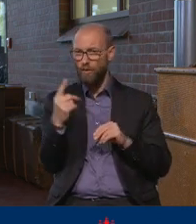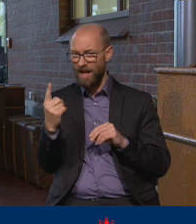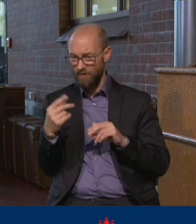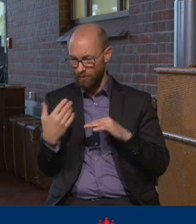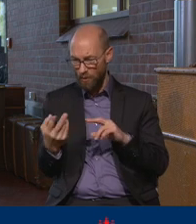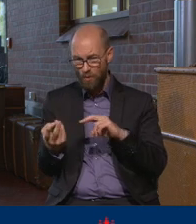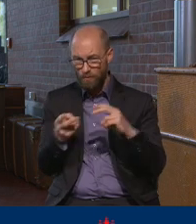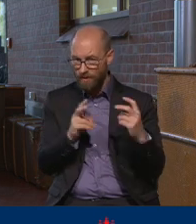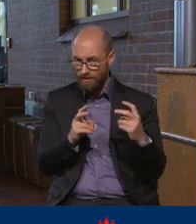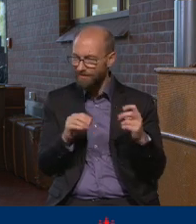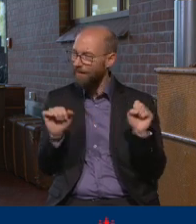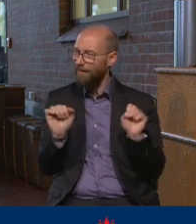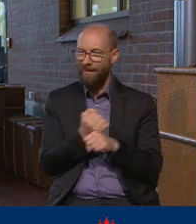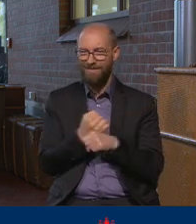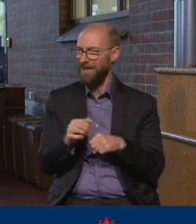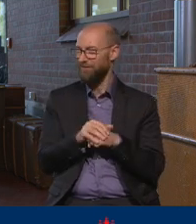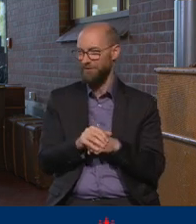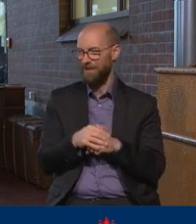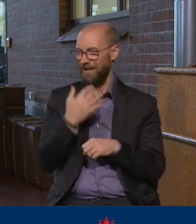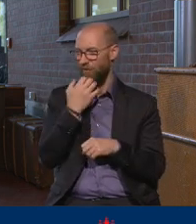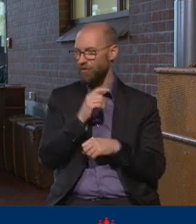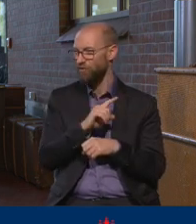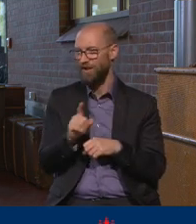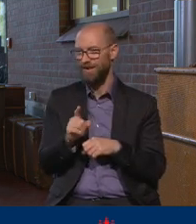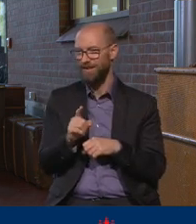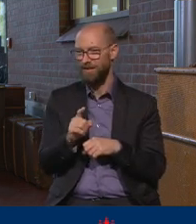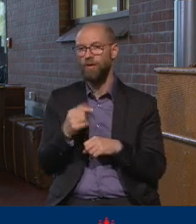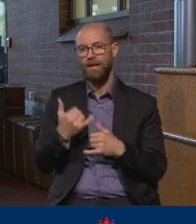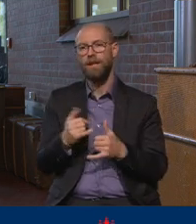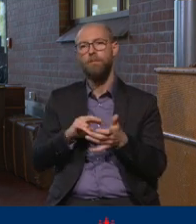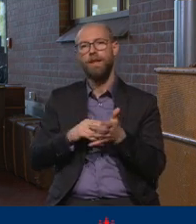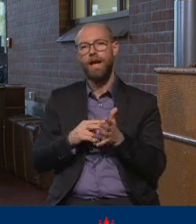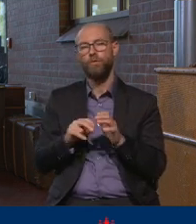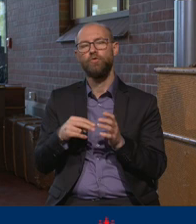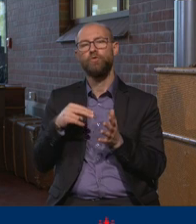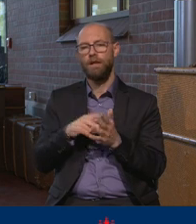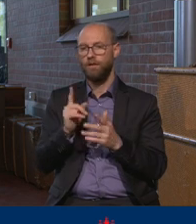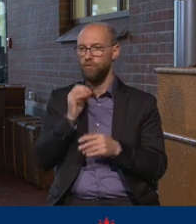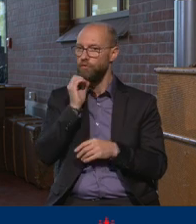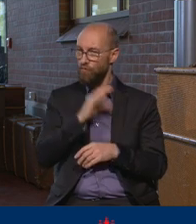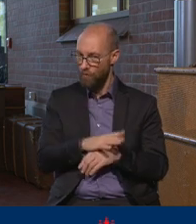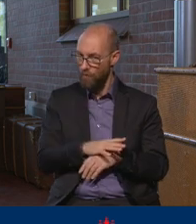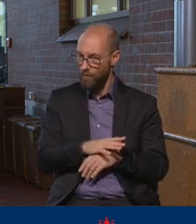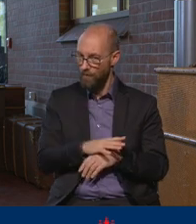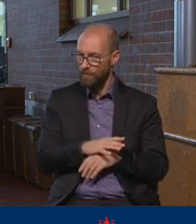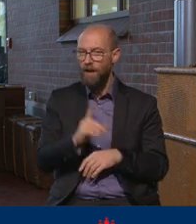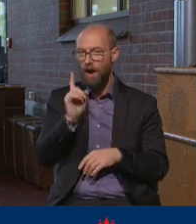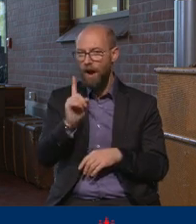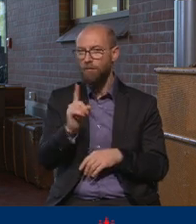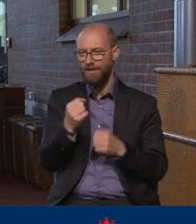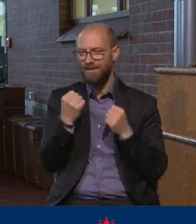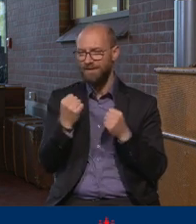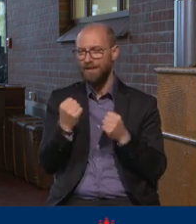versprechen und will ich auch nicht so meine ich in einem so frühen planungsstadium ich kann ihnen aber versichern dass jede